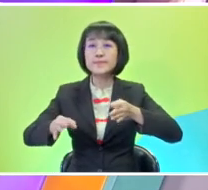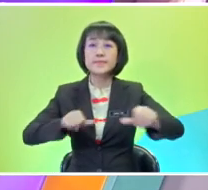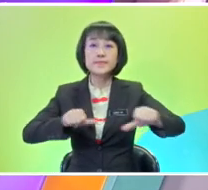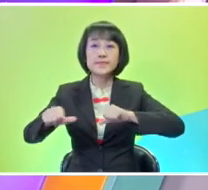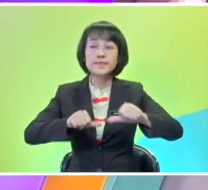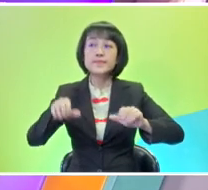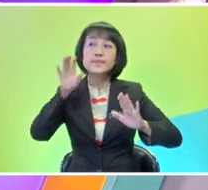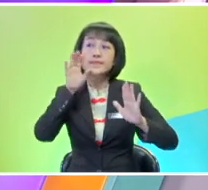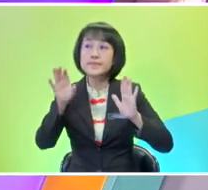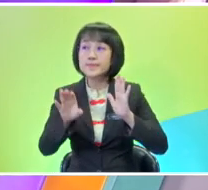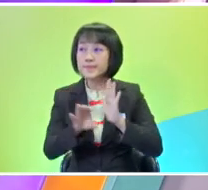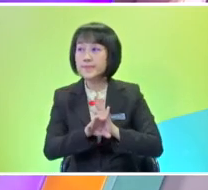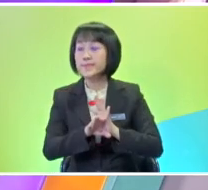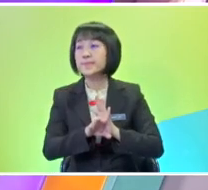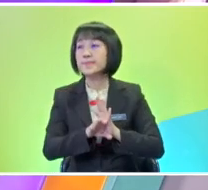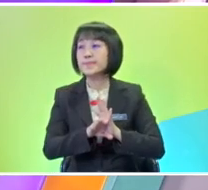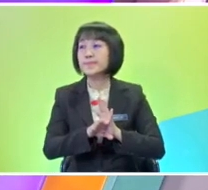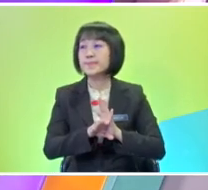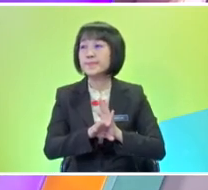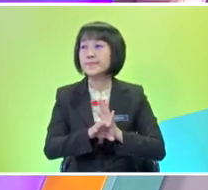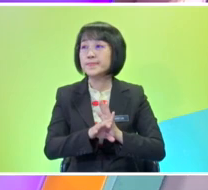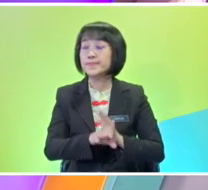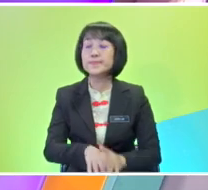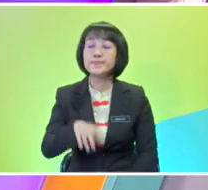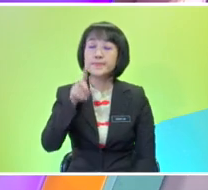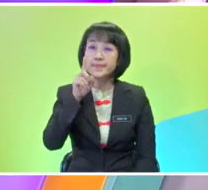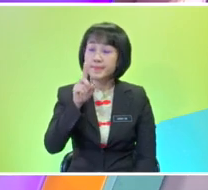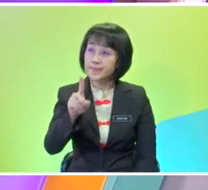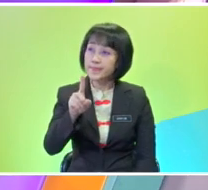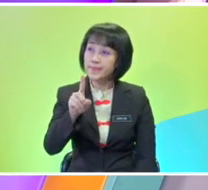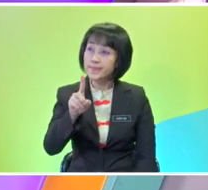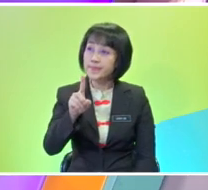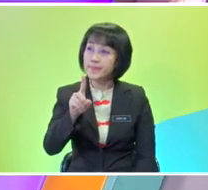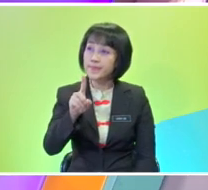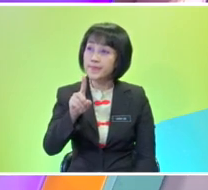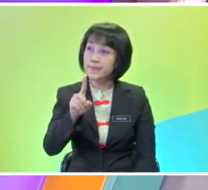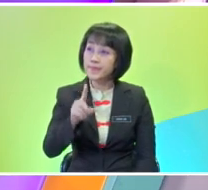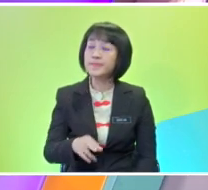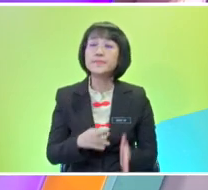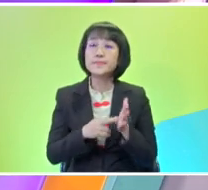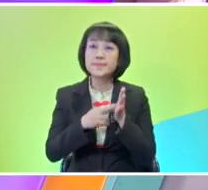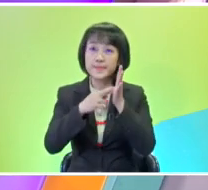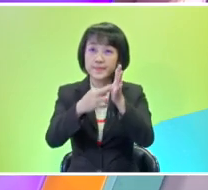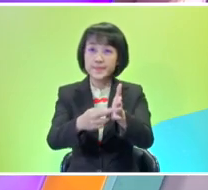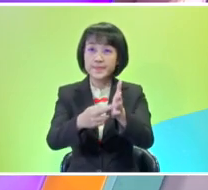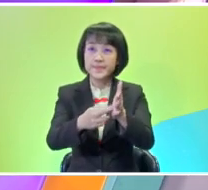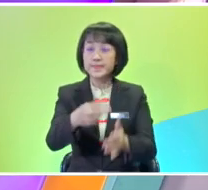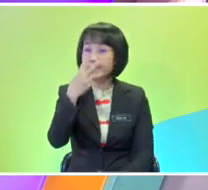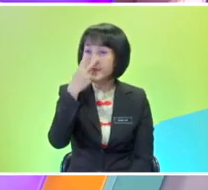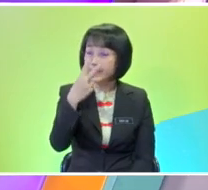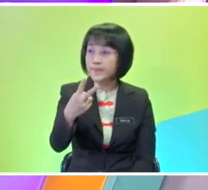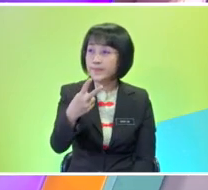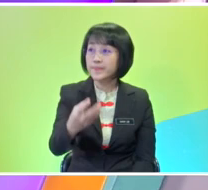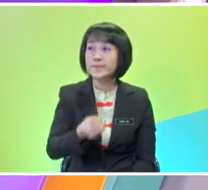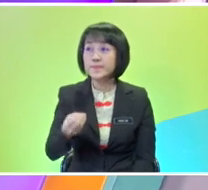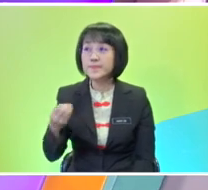Oke repetasi dari presentasi bisnis atau objek